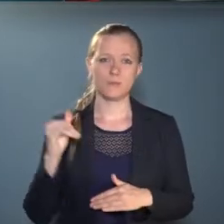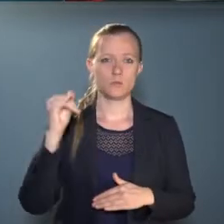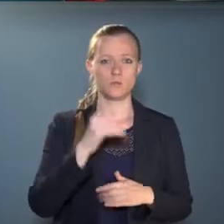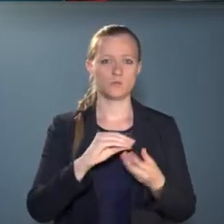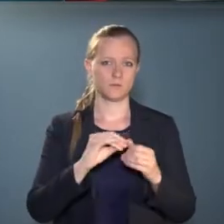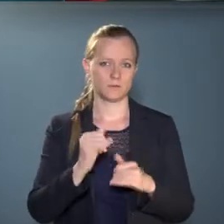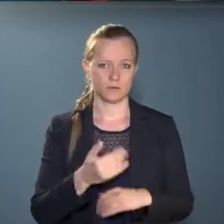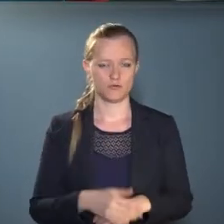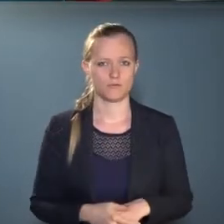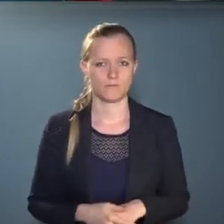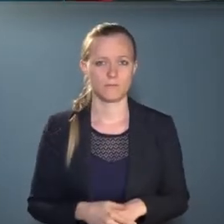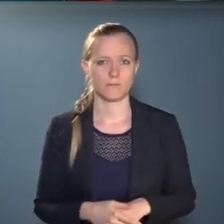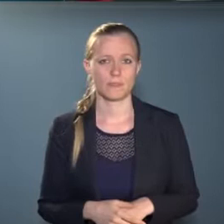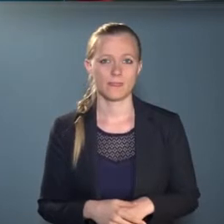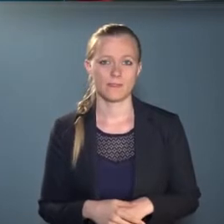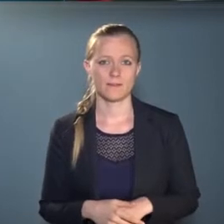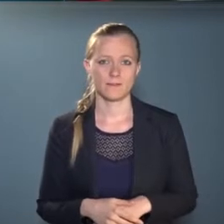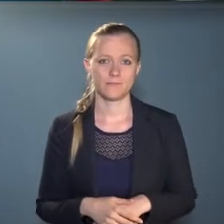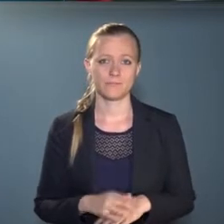üzemeltetői is, akiket